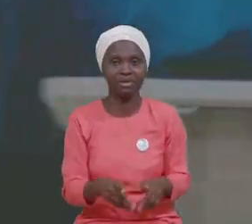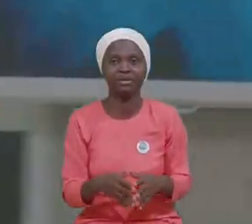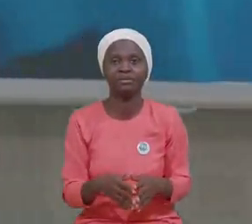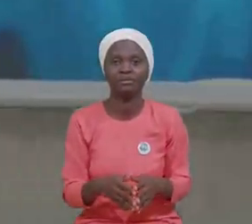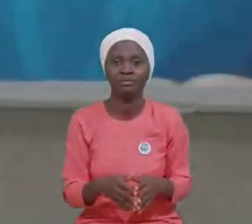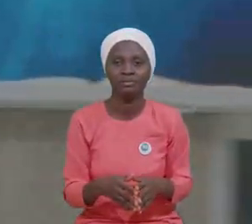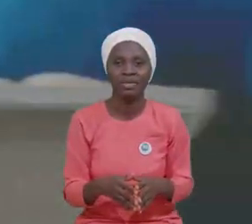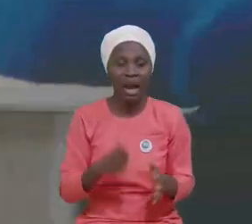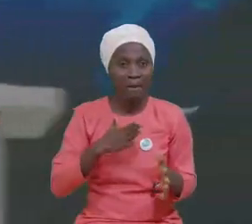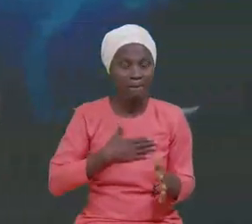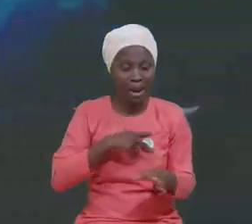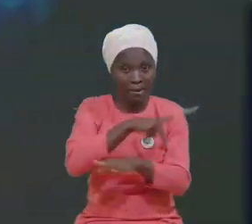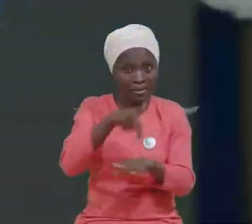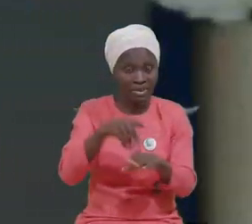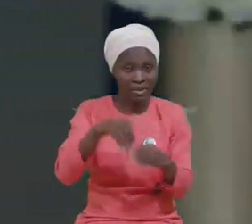J'étais complètement